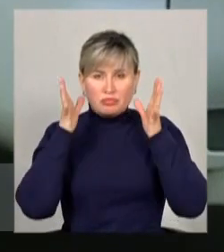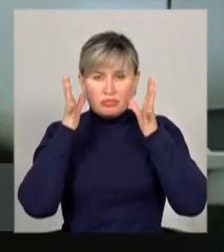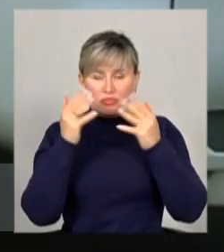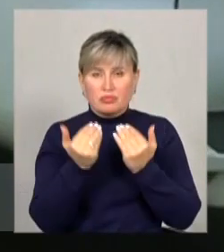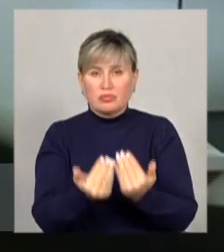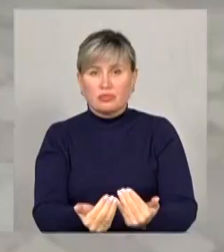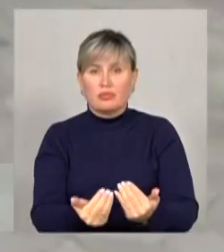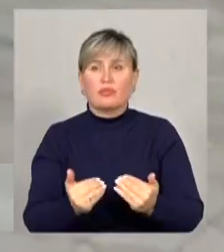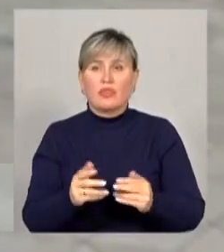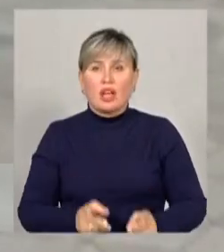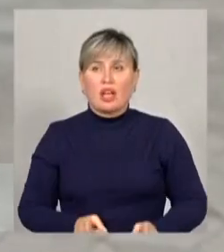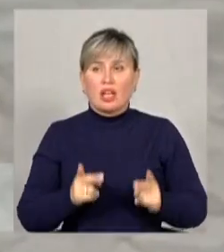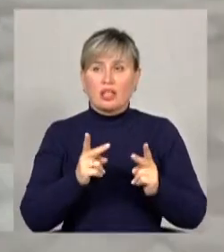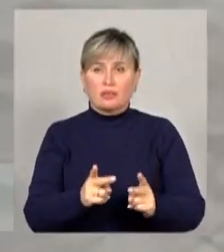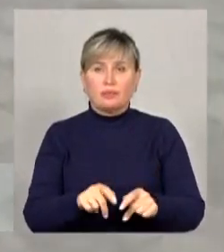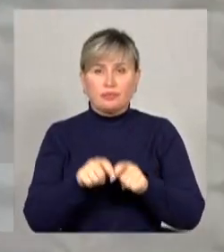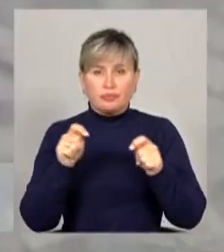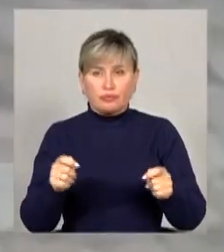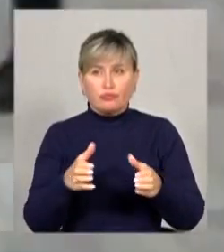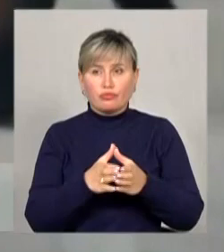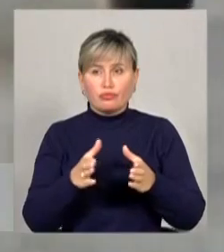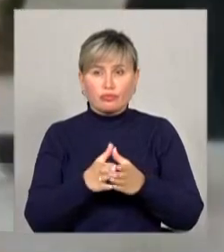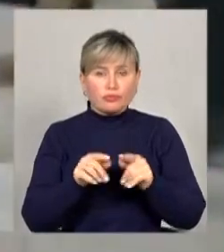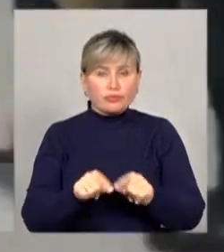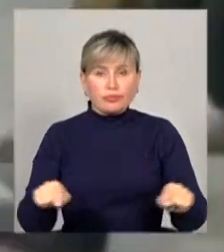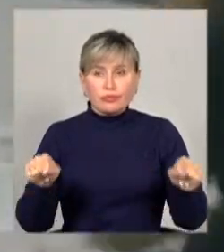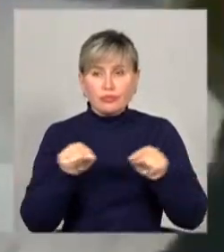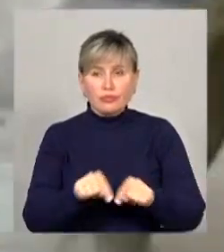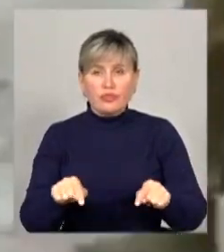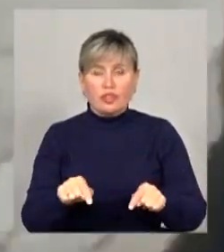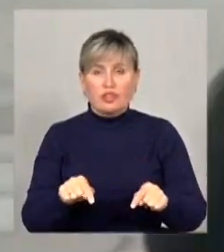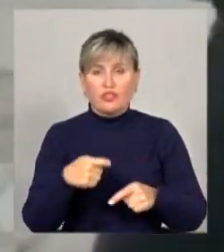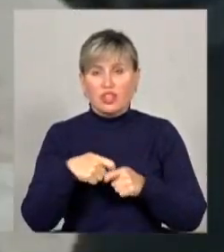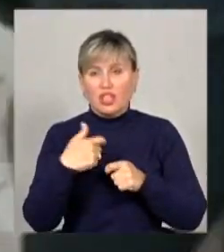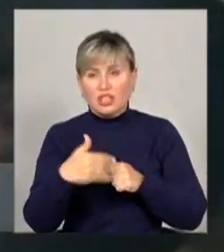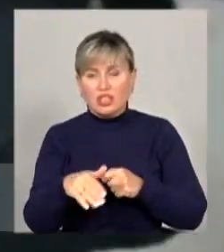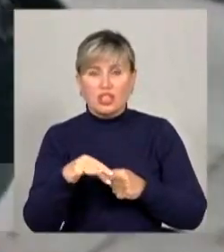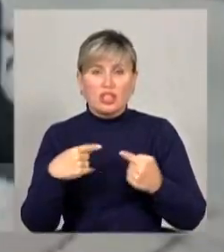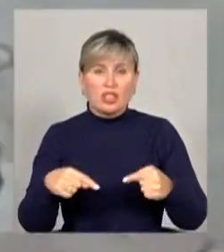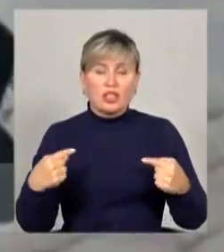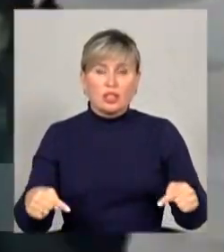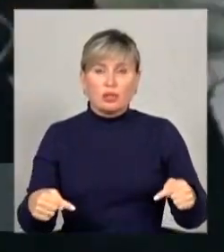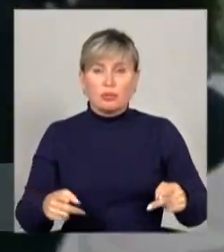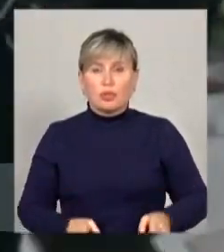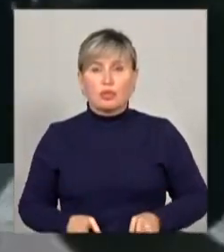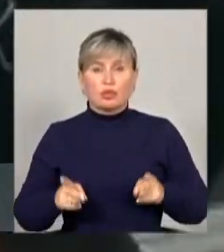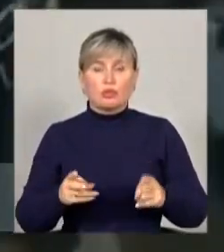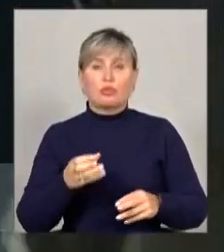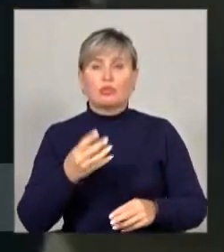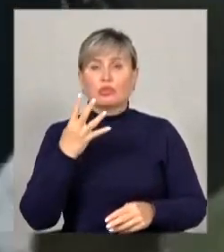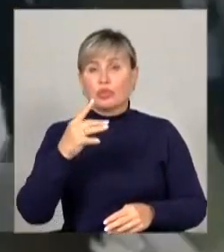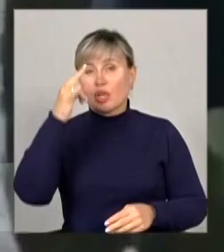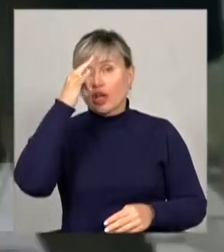членов подозревают в создании террористической группы, пропаганде, финансировании терроризма, а также иных преступлениях. Еще 4